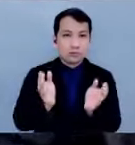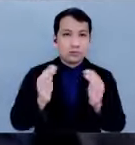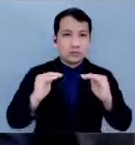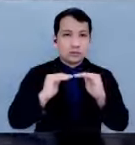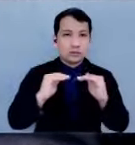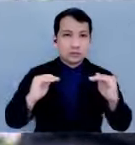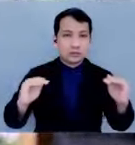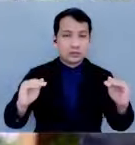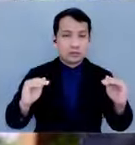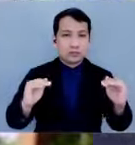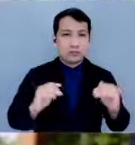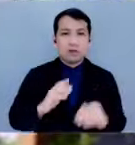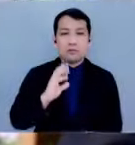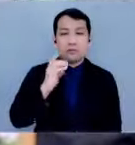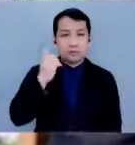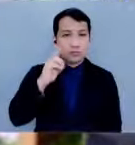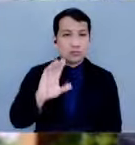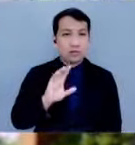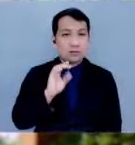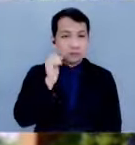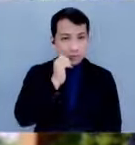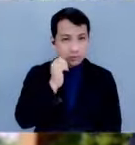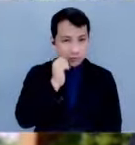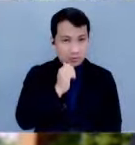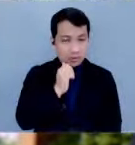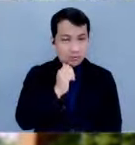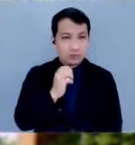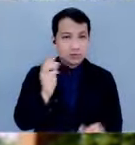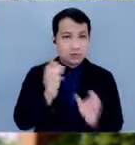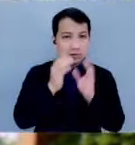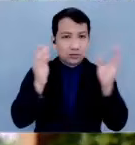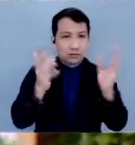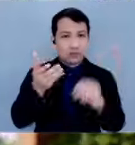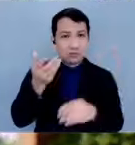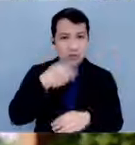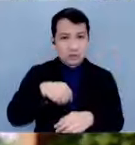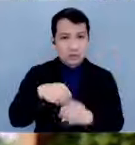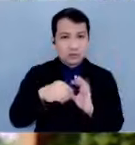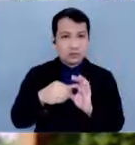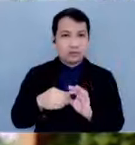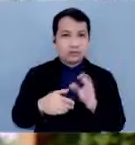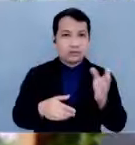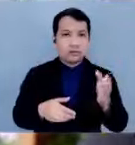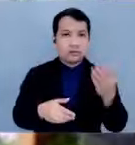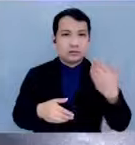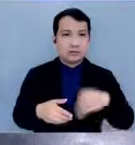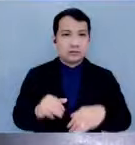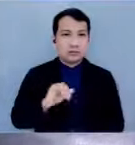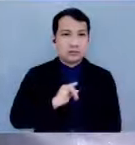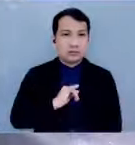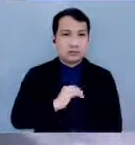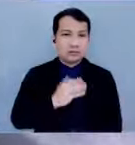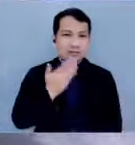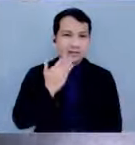karapatan para sa mga babae. And of course, to celebrate the beauty of womanhood. And I thank you.